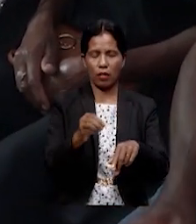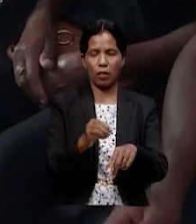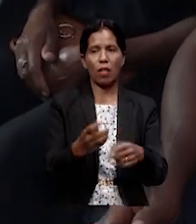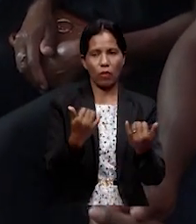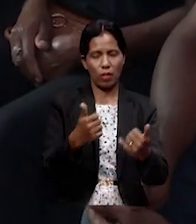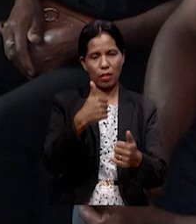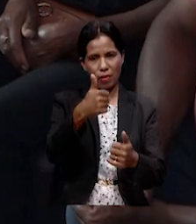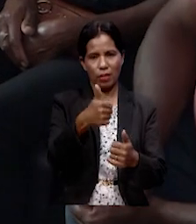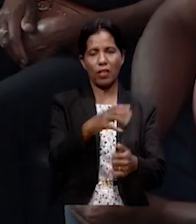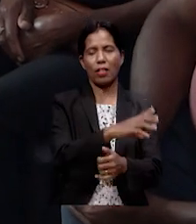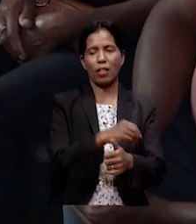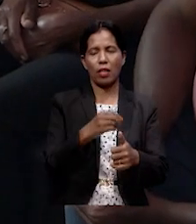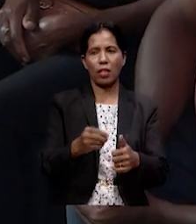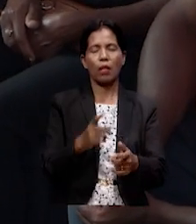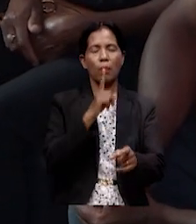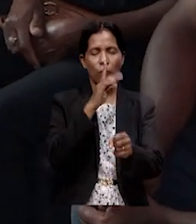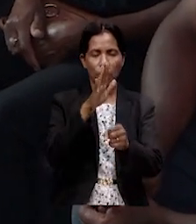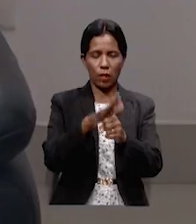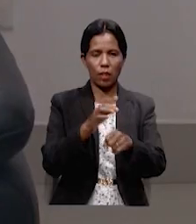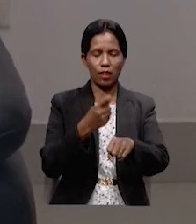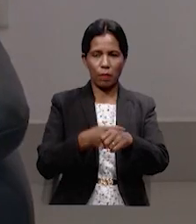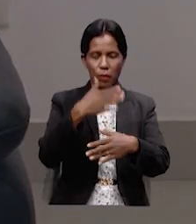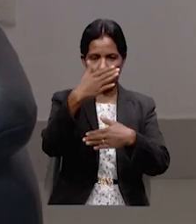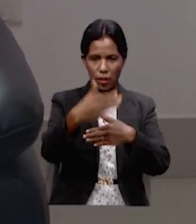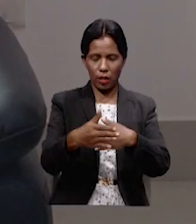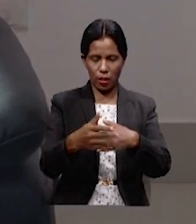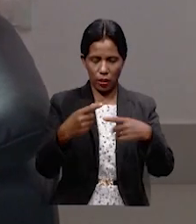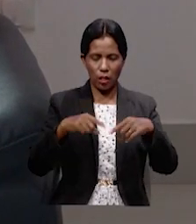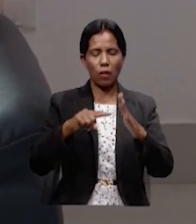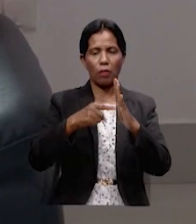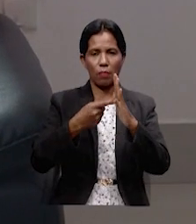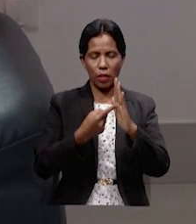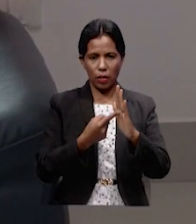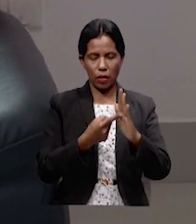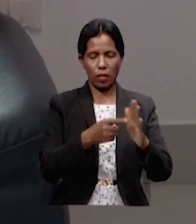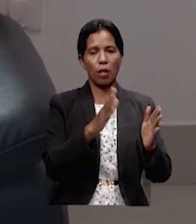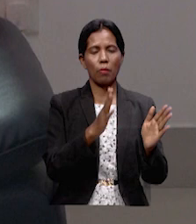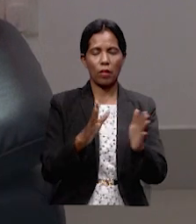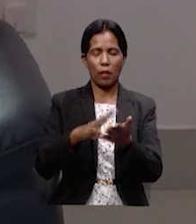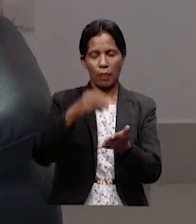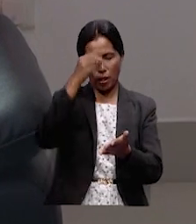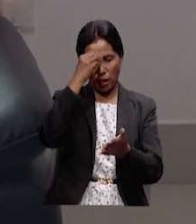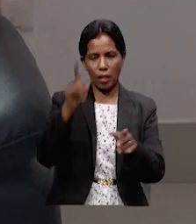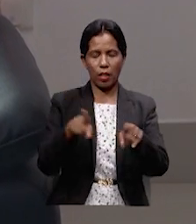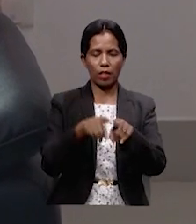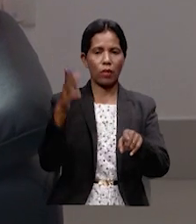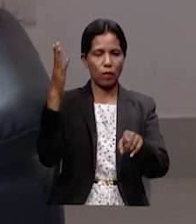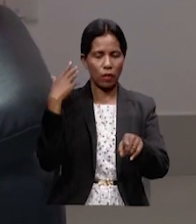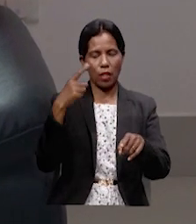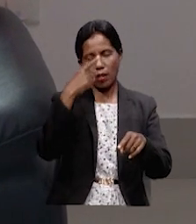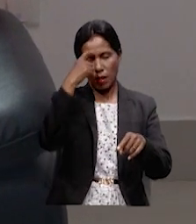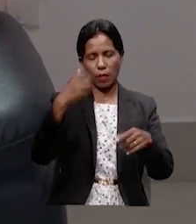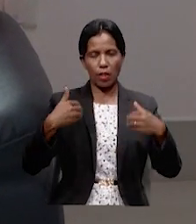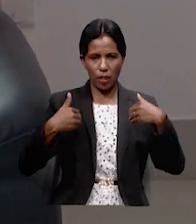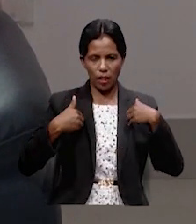diakona honune nia promete iha tempu badak nilaran se hahu filafali nia prosesu apnezazen hanesan uluk tamania iha mehi hakarak